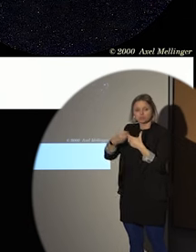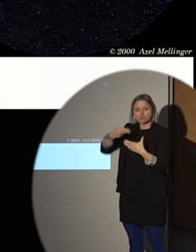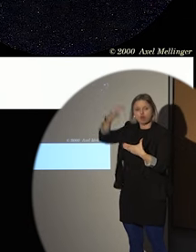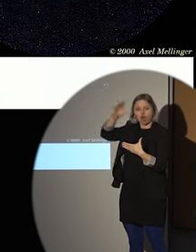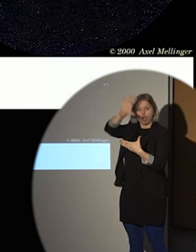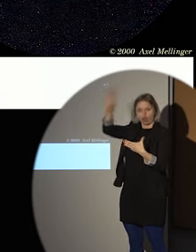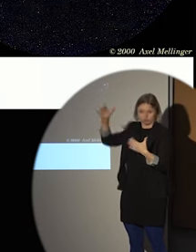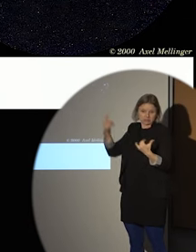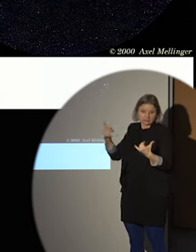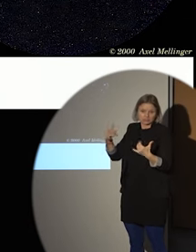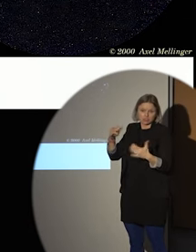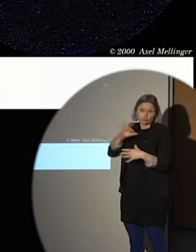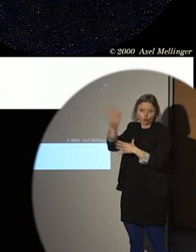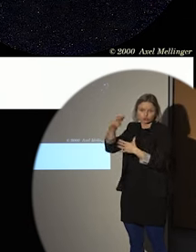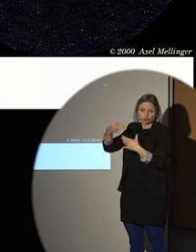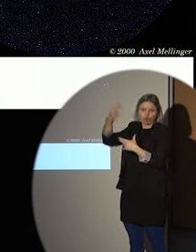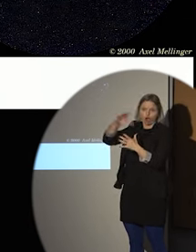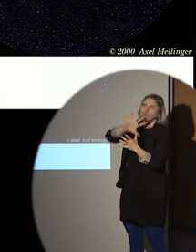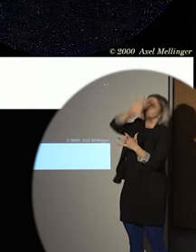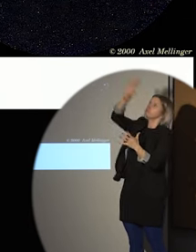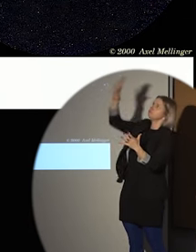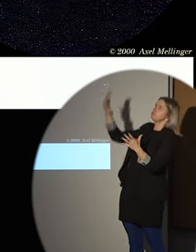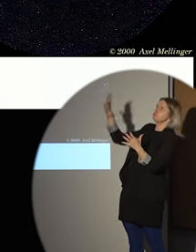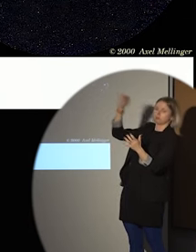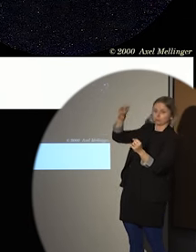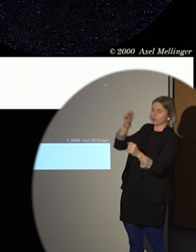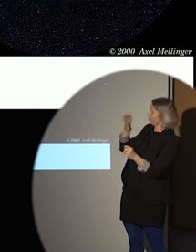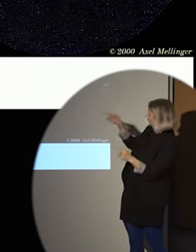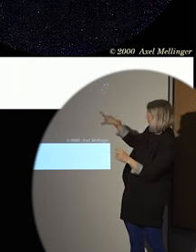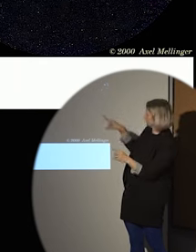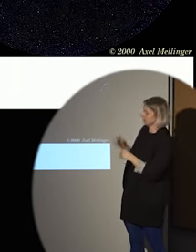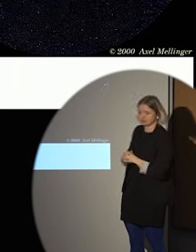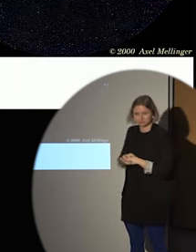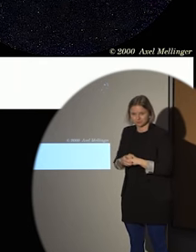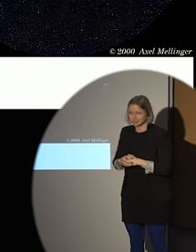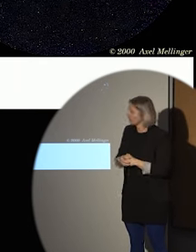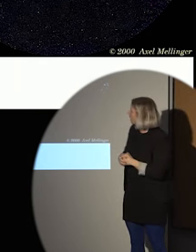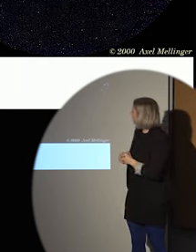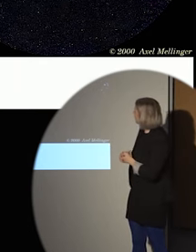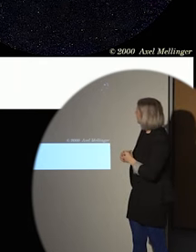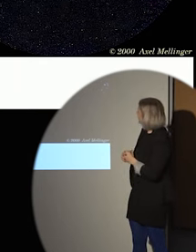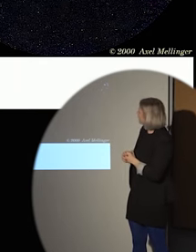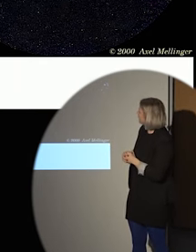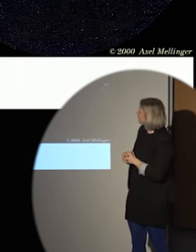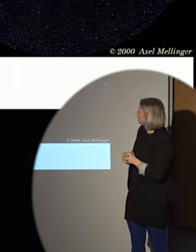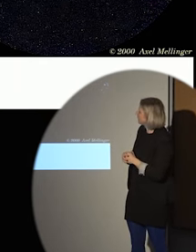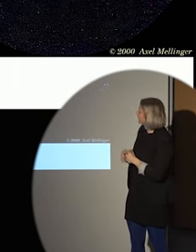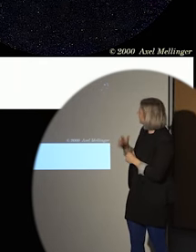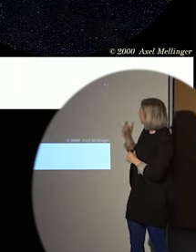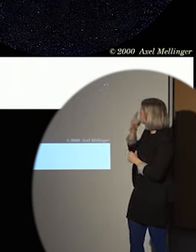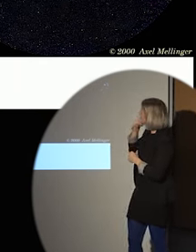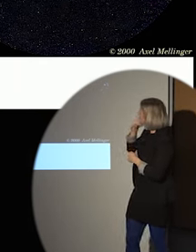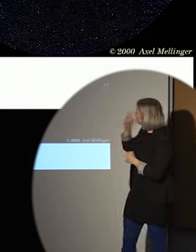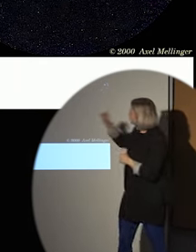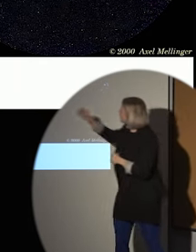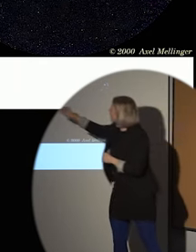dans laquelle on voit aussi, vous voyez, une petite galaxie, toute petite, c'est la galaxie d'Andromède. C'est un des joyaux vraiment de l'hémisphère nord. Et ce